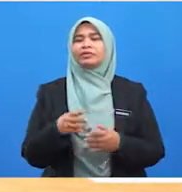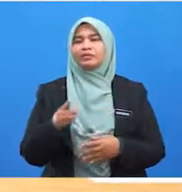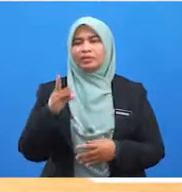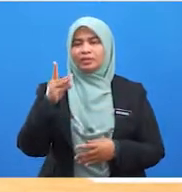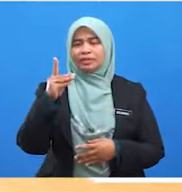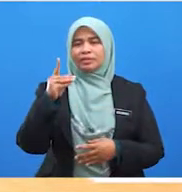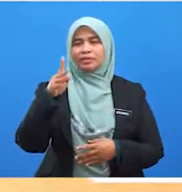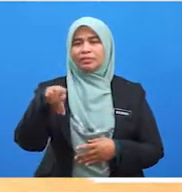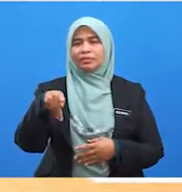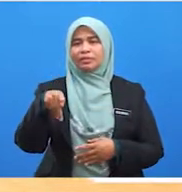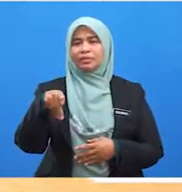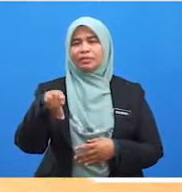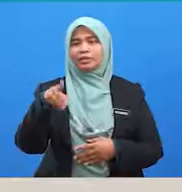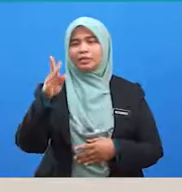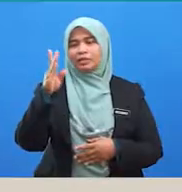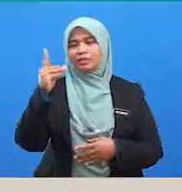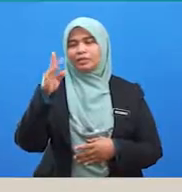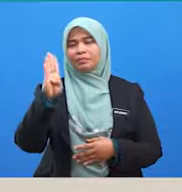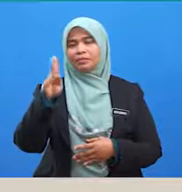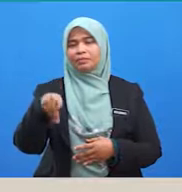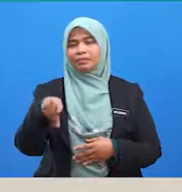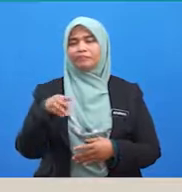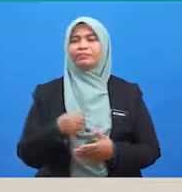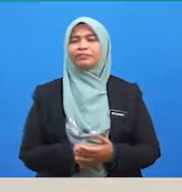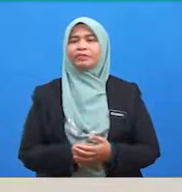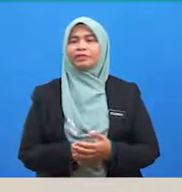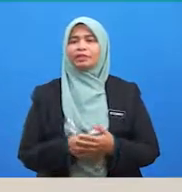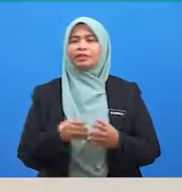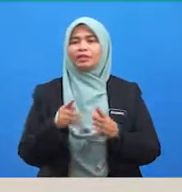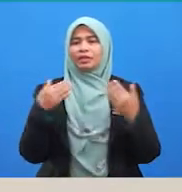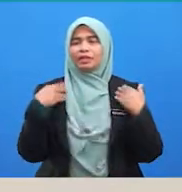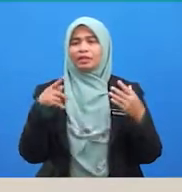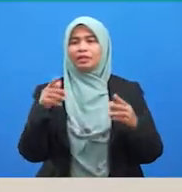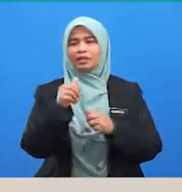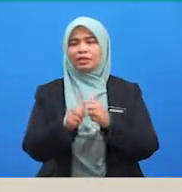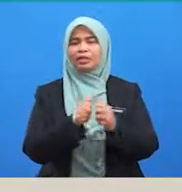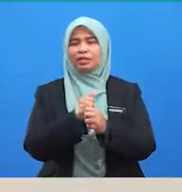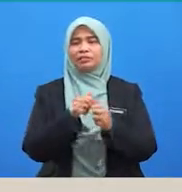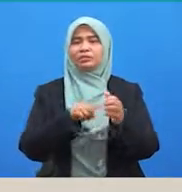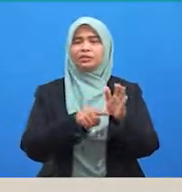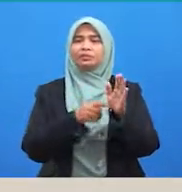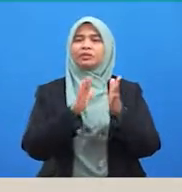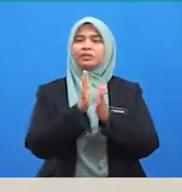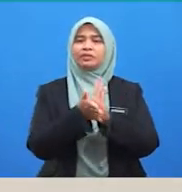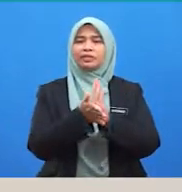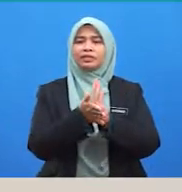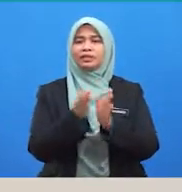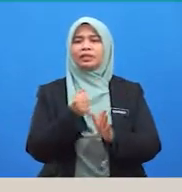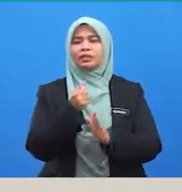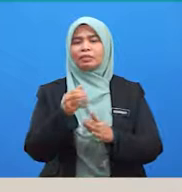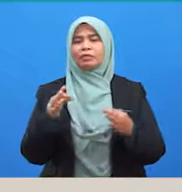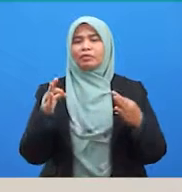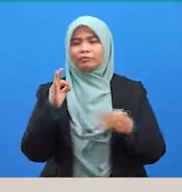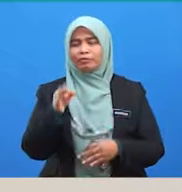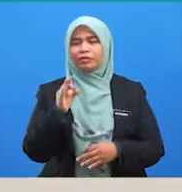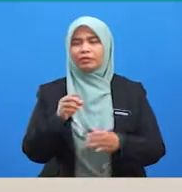Pustaka, fizikal merujuk tentang keadaan alam semula jadi, geografi. Maksud ini dapat